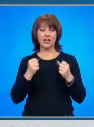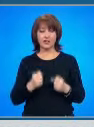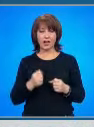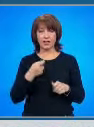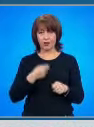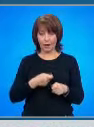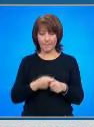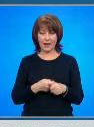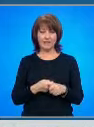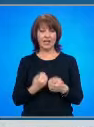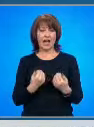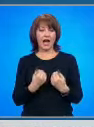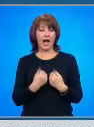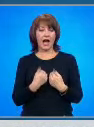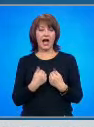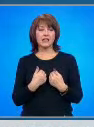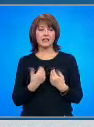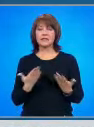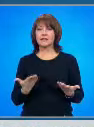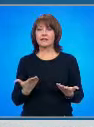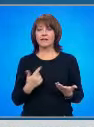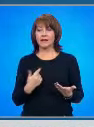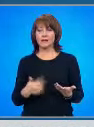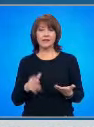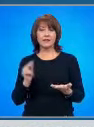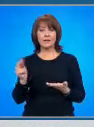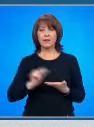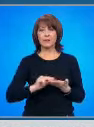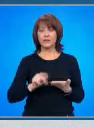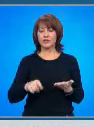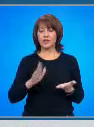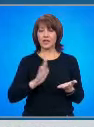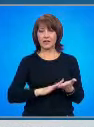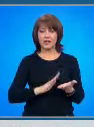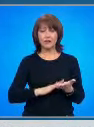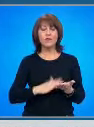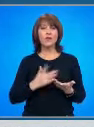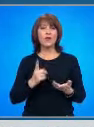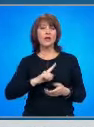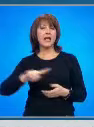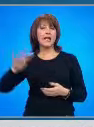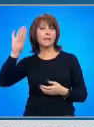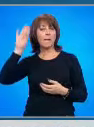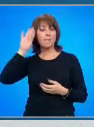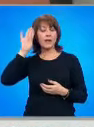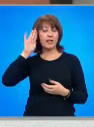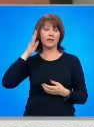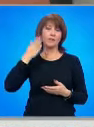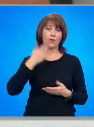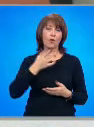направят това нещо, защото аз нямам механизма да подпиша такъв договор, в който не е изпълнено условието, от раз ставам клиент на